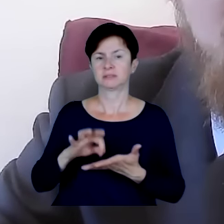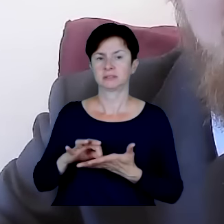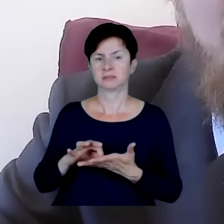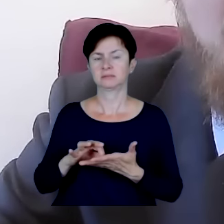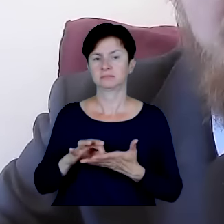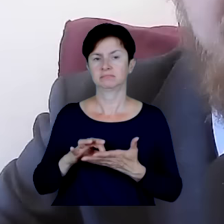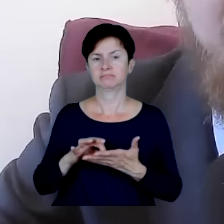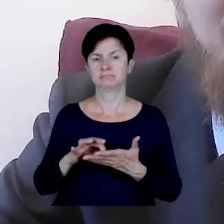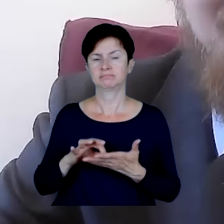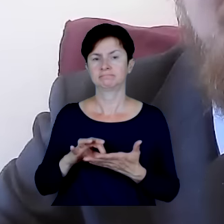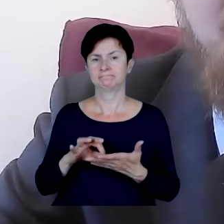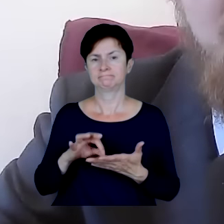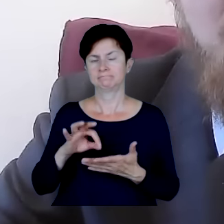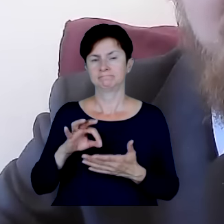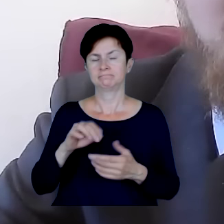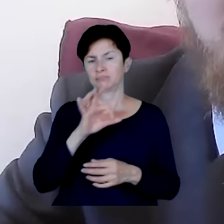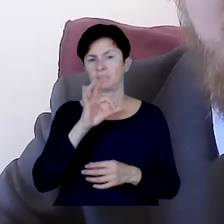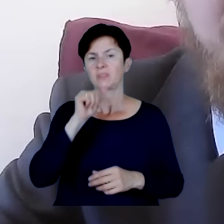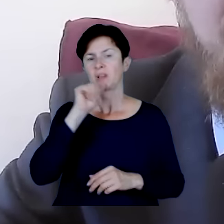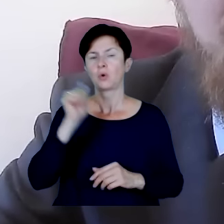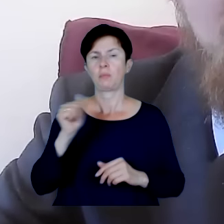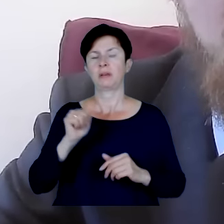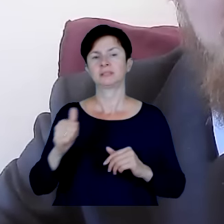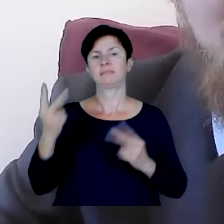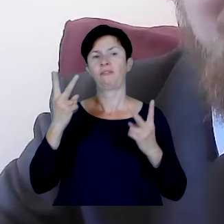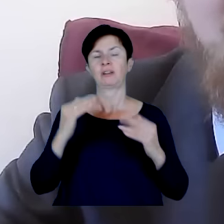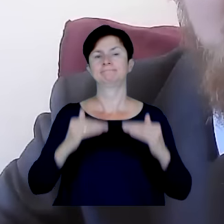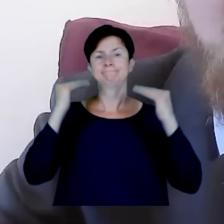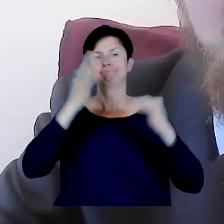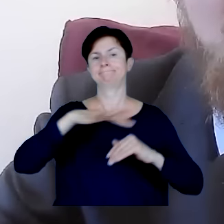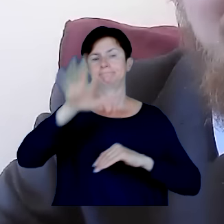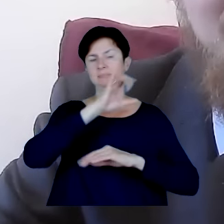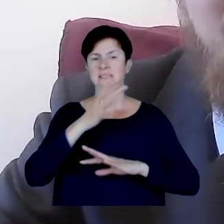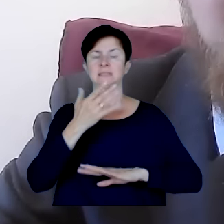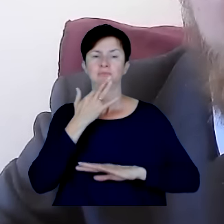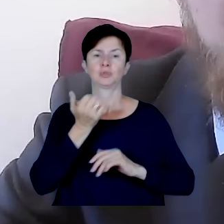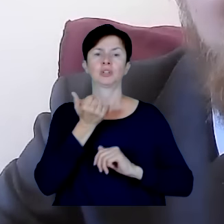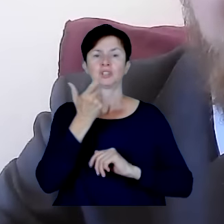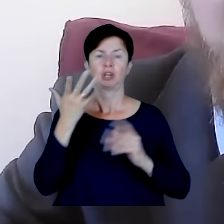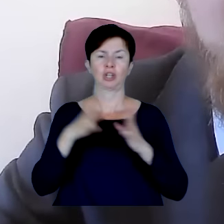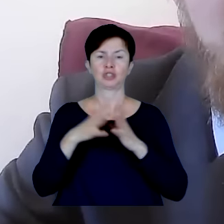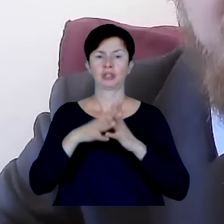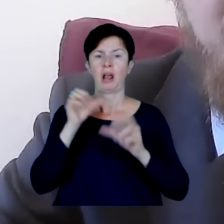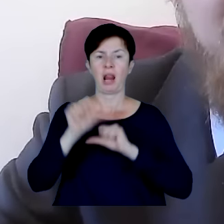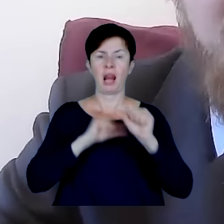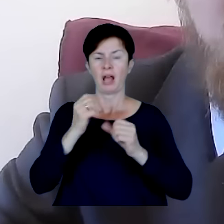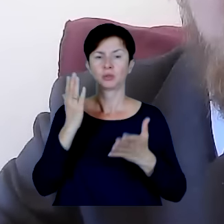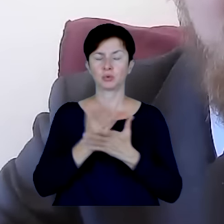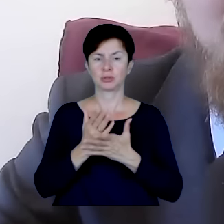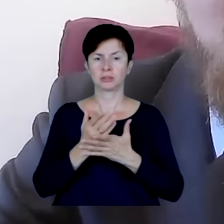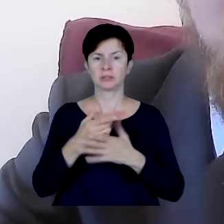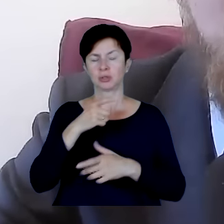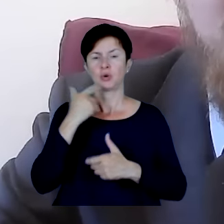ogromnej części europejskich elit liberalno-lewicowych, które od kilkudziesięciu lat prowadzą dość